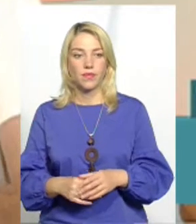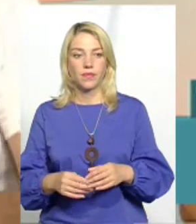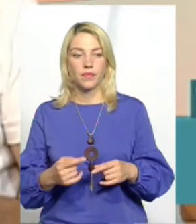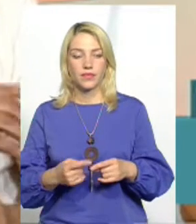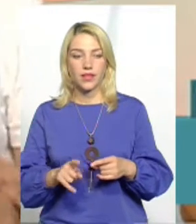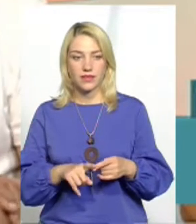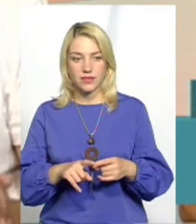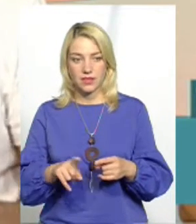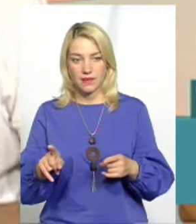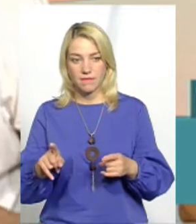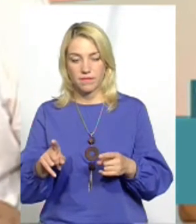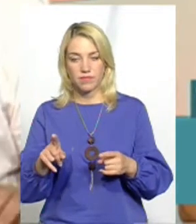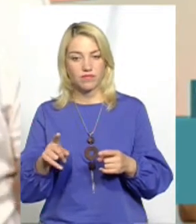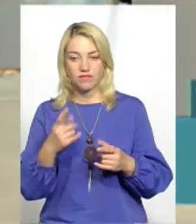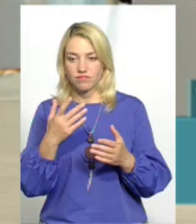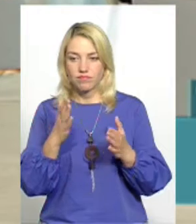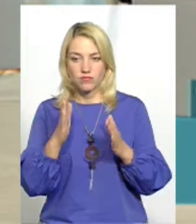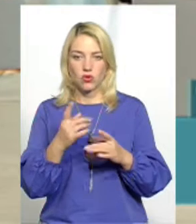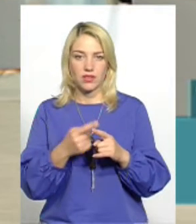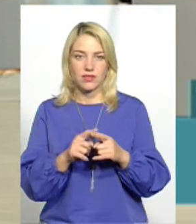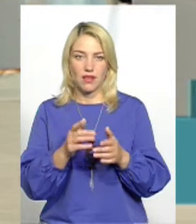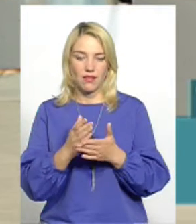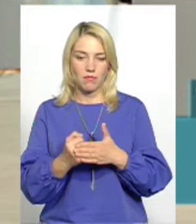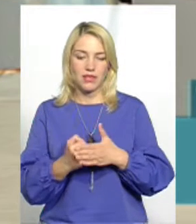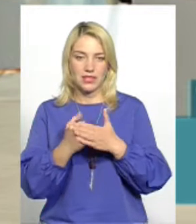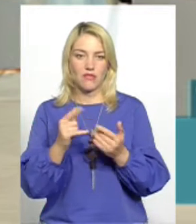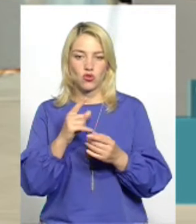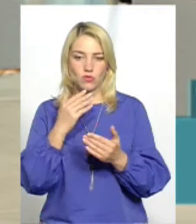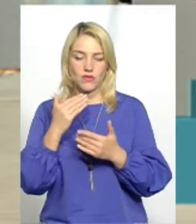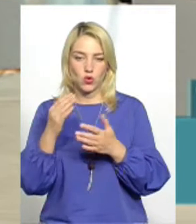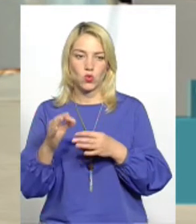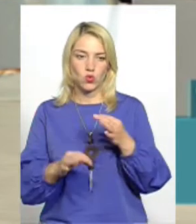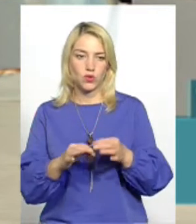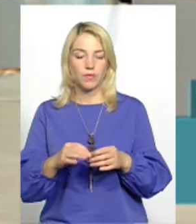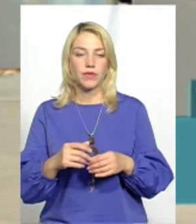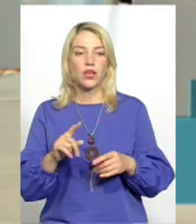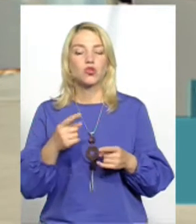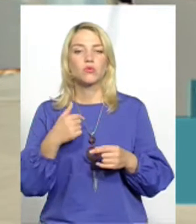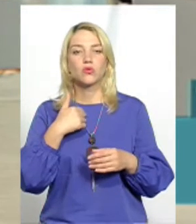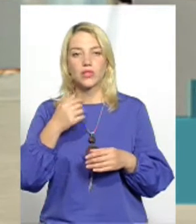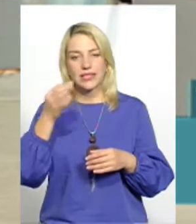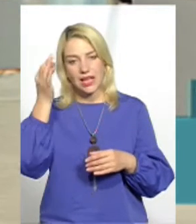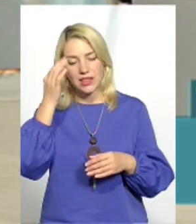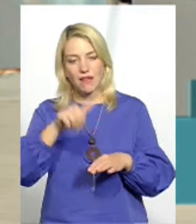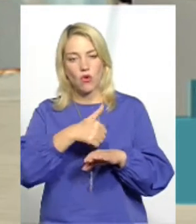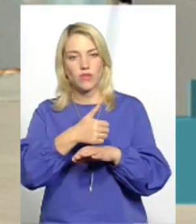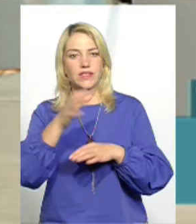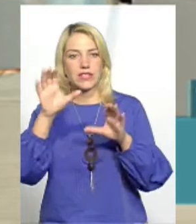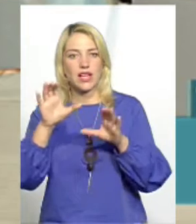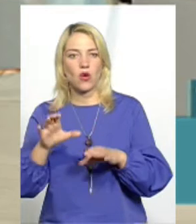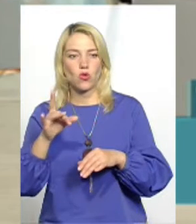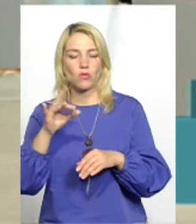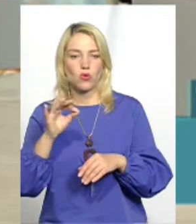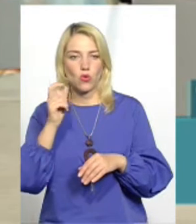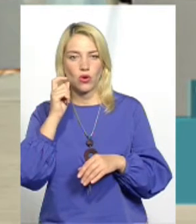Тільки це стало підставою, щоб ми звернулися до суду. Я би хотів добавити, мова не покращення. Я до чого згадав Конституцію, і там після того закон по охороні природи, держава